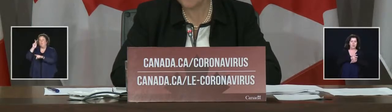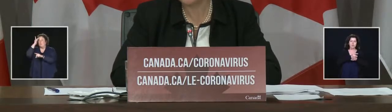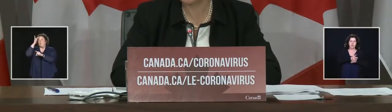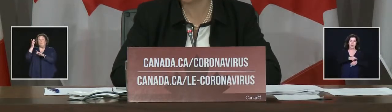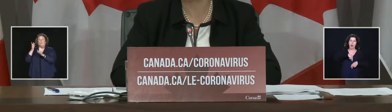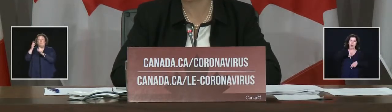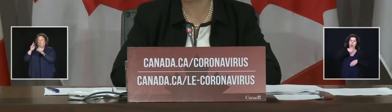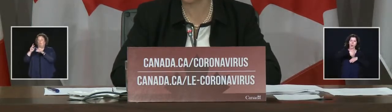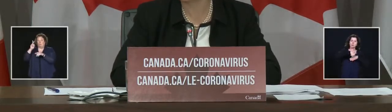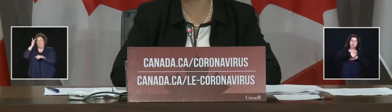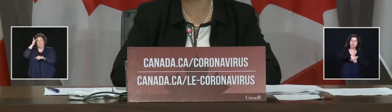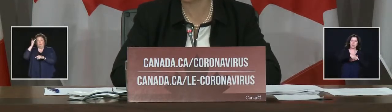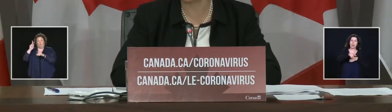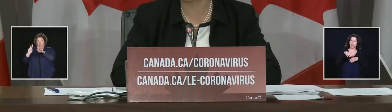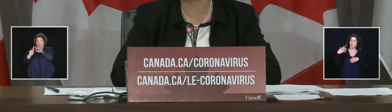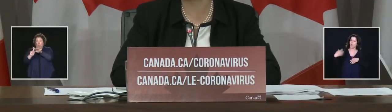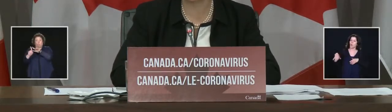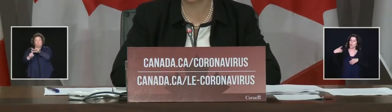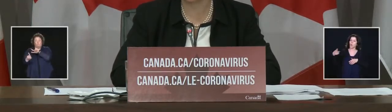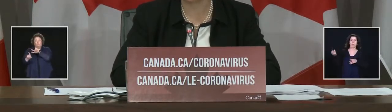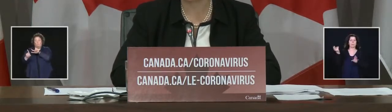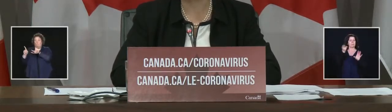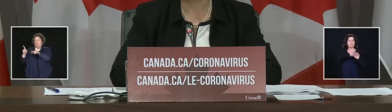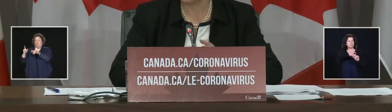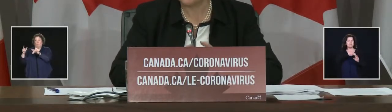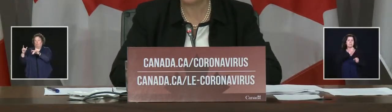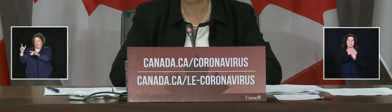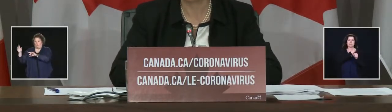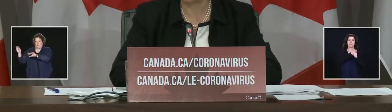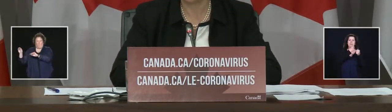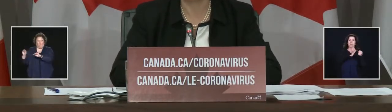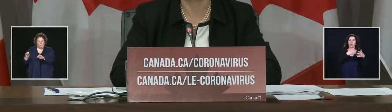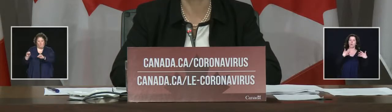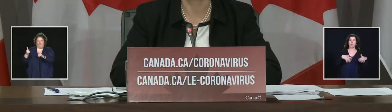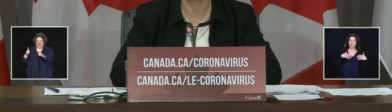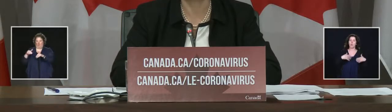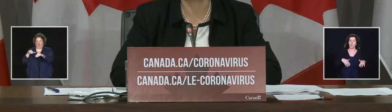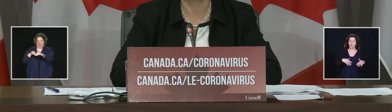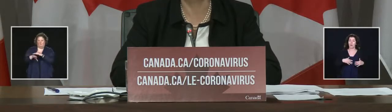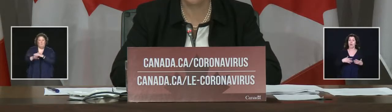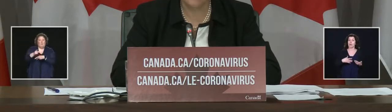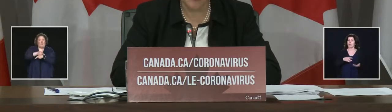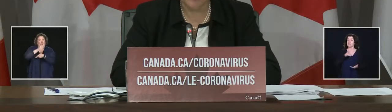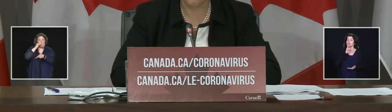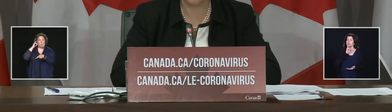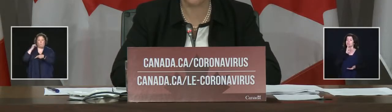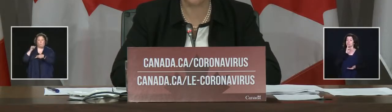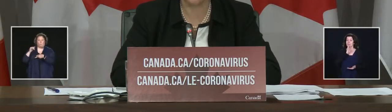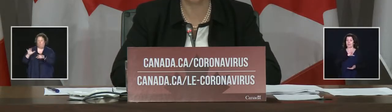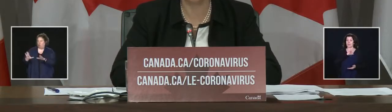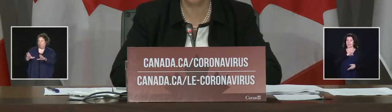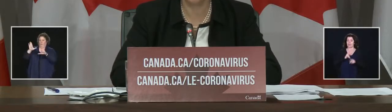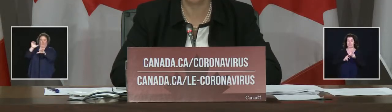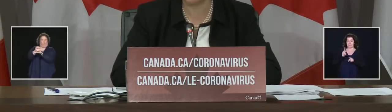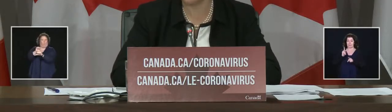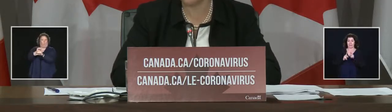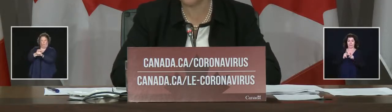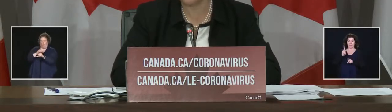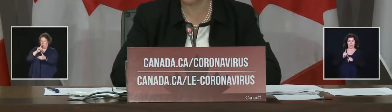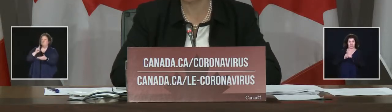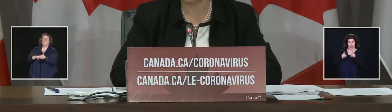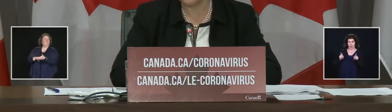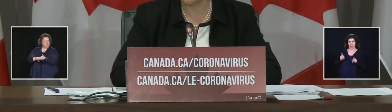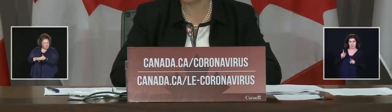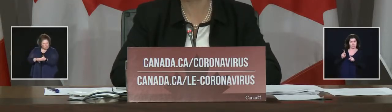C'est absolument vrai de dire qu'il y a des gens, des demandeurs d'asile qui